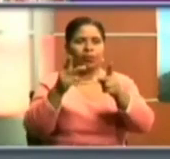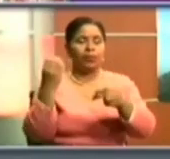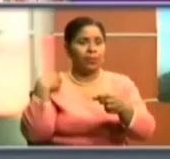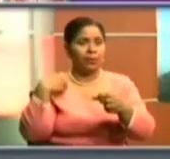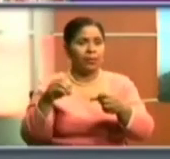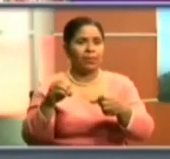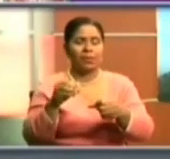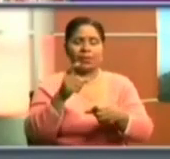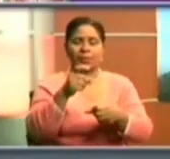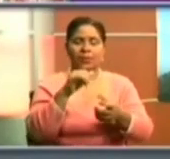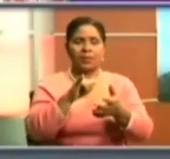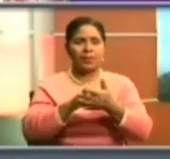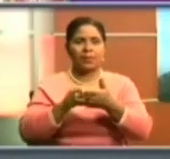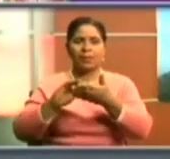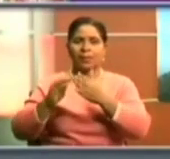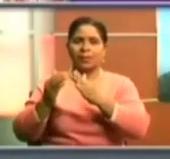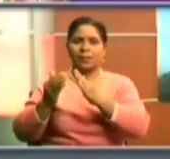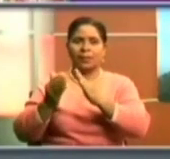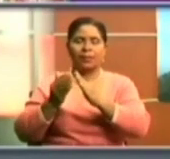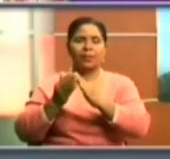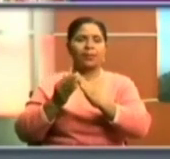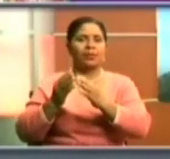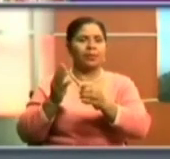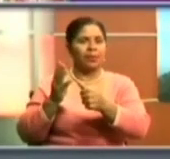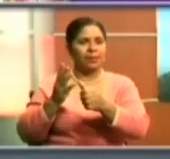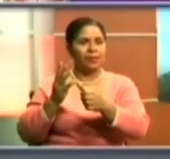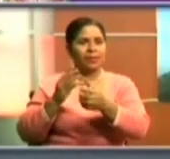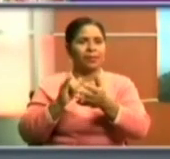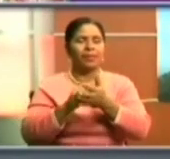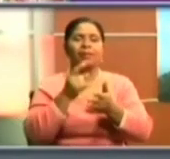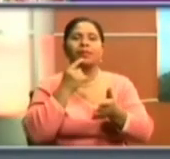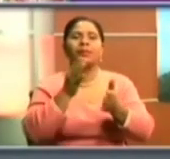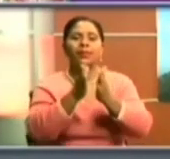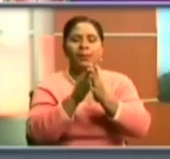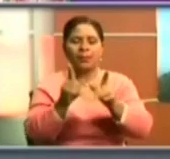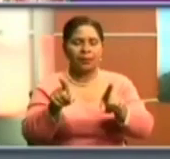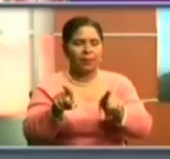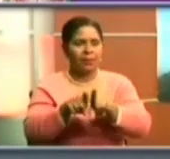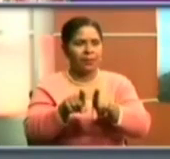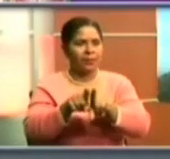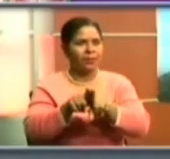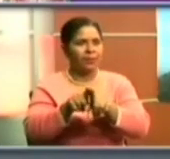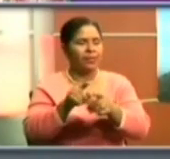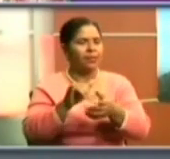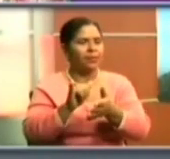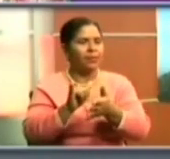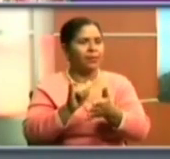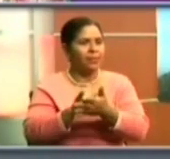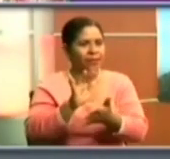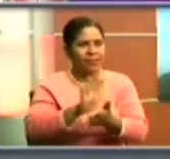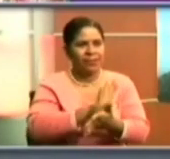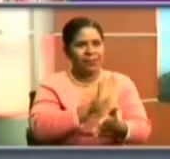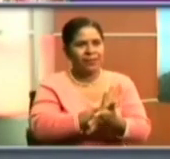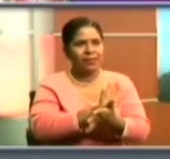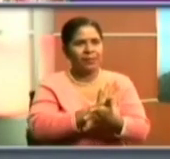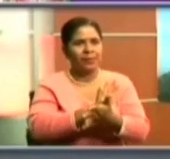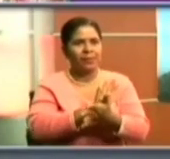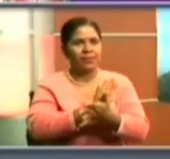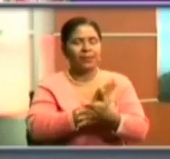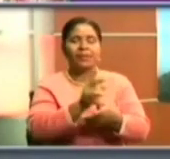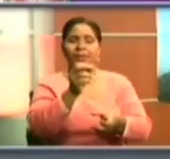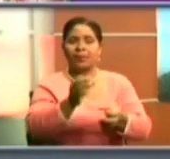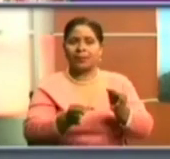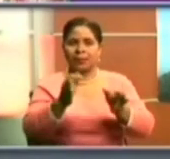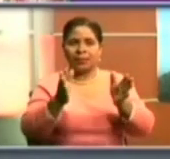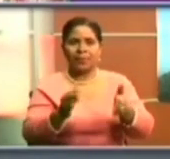a opéré dans Grand Ravine. Et nous demander également la transmission du dossier au parquet et